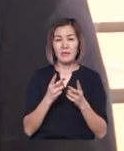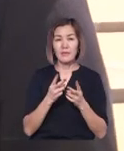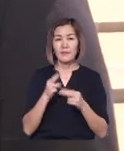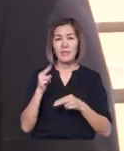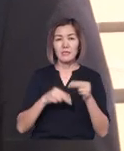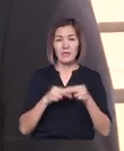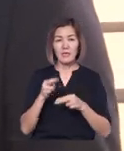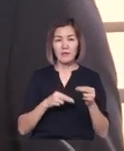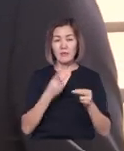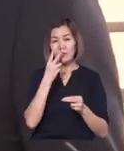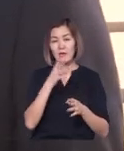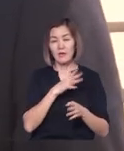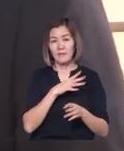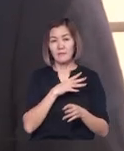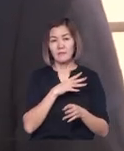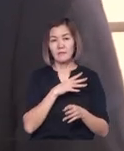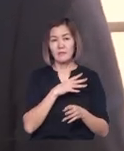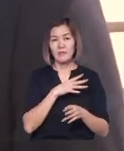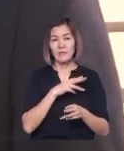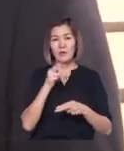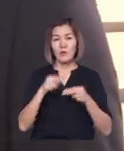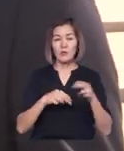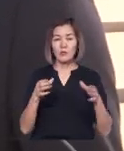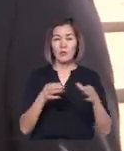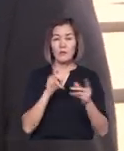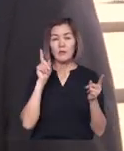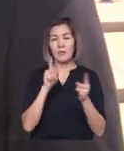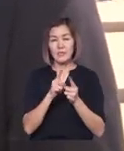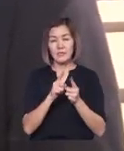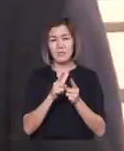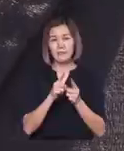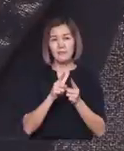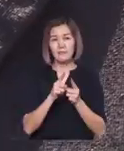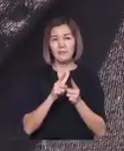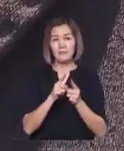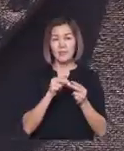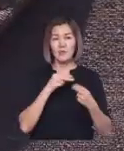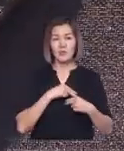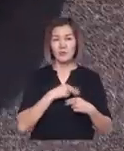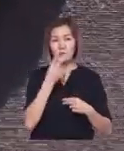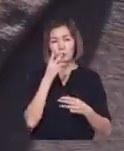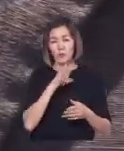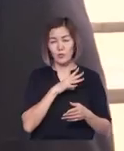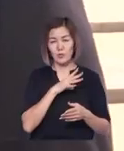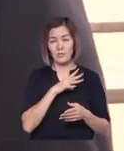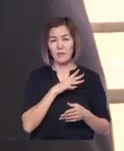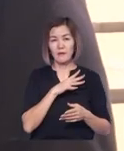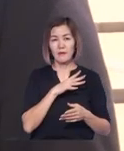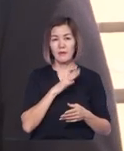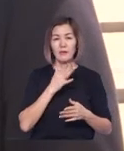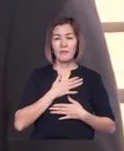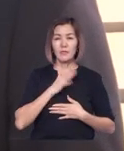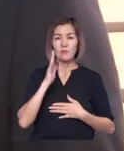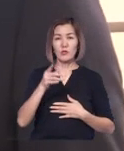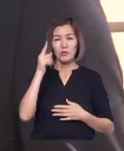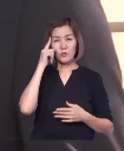жатқанына қарап, жаңағы мердігерлермен кездесіп, олардың жұмыс сапасын қарадық. Біз болашақты